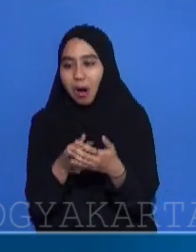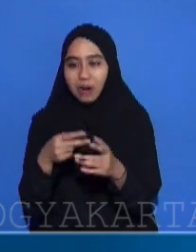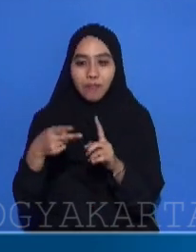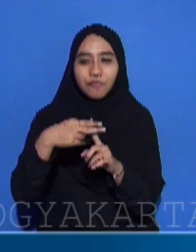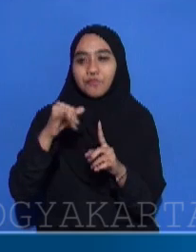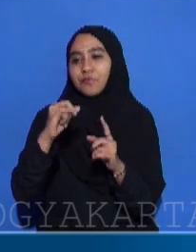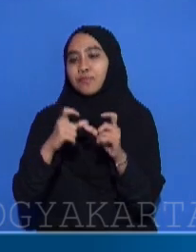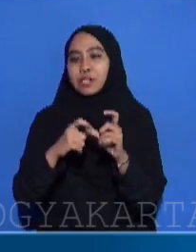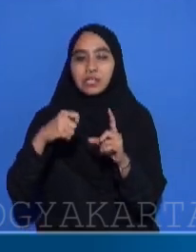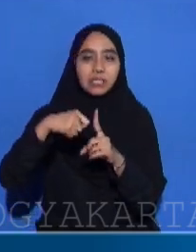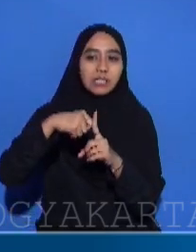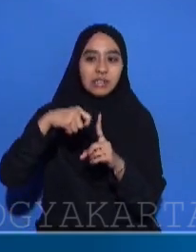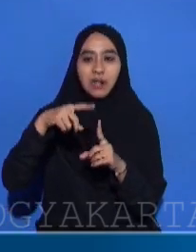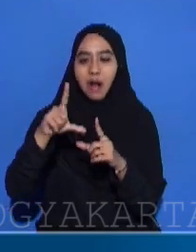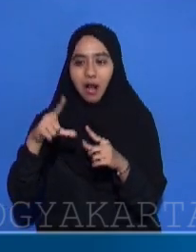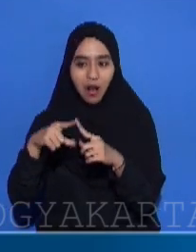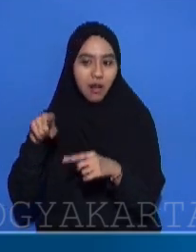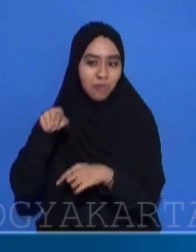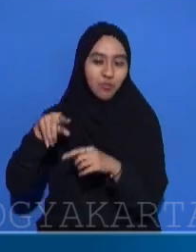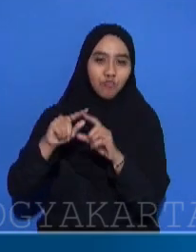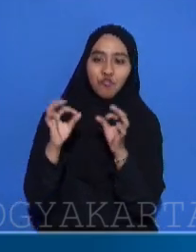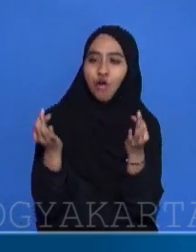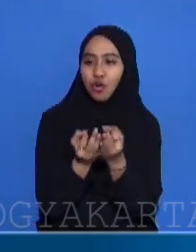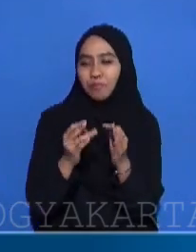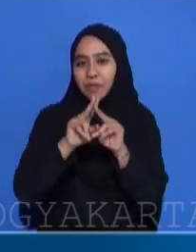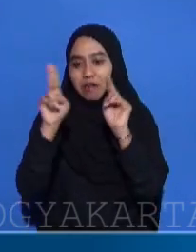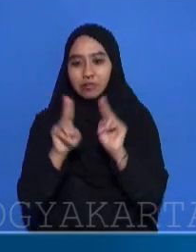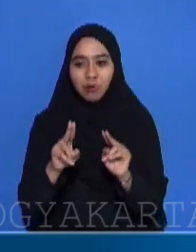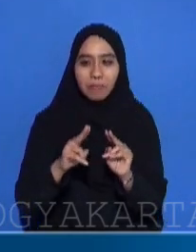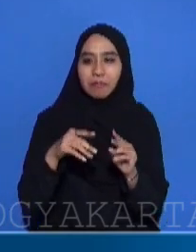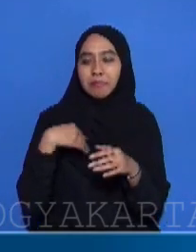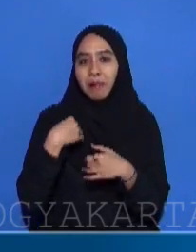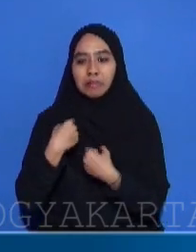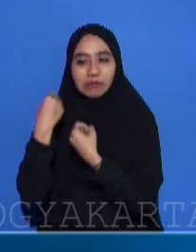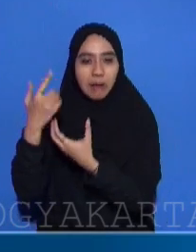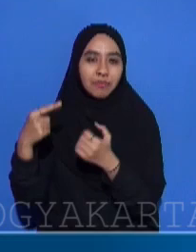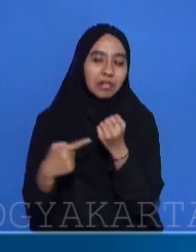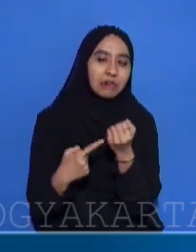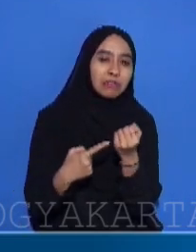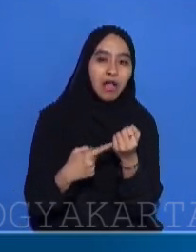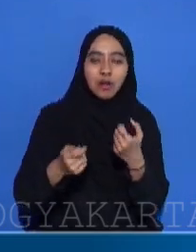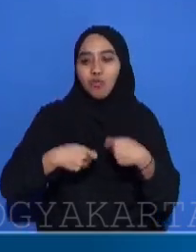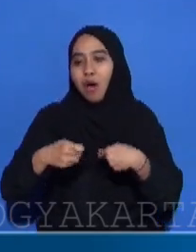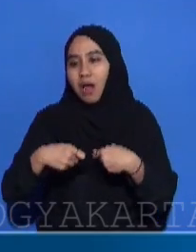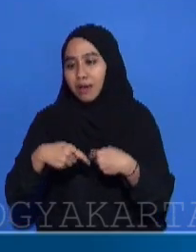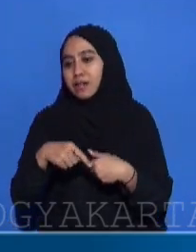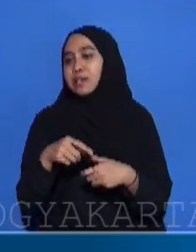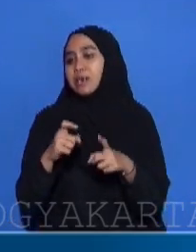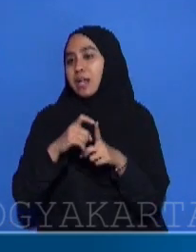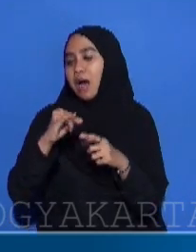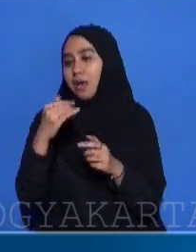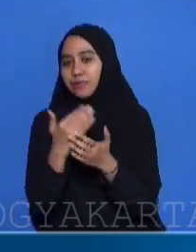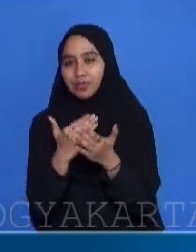titik Anas menyampaikan hal itu pada Fourth International short course bertajuk Islamic digital Finance cyber security and data protection di